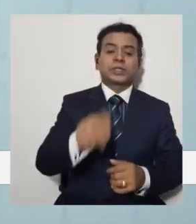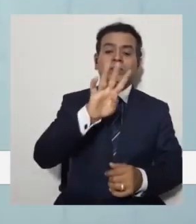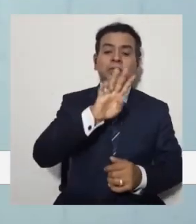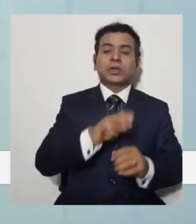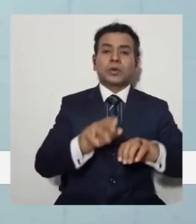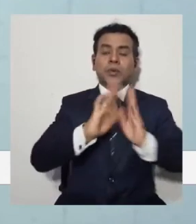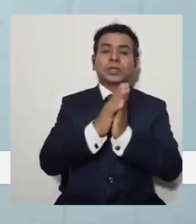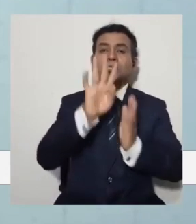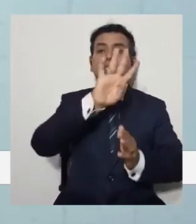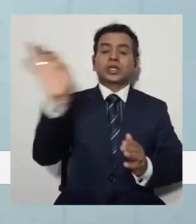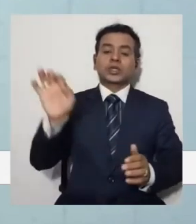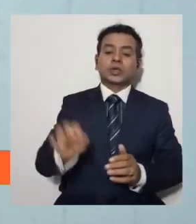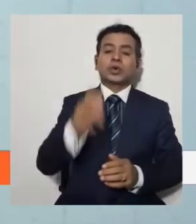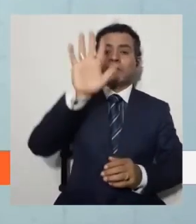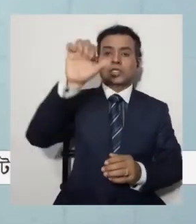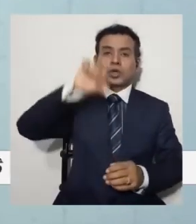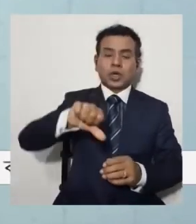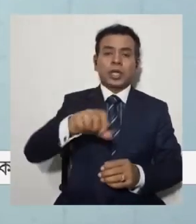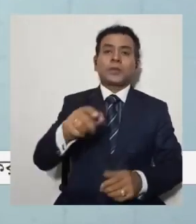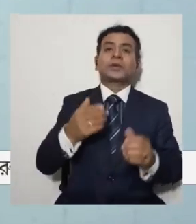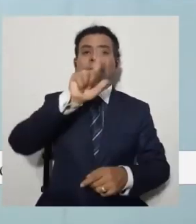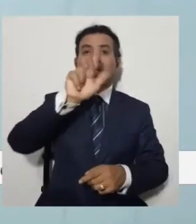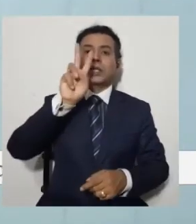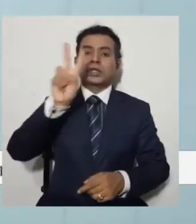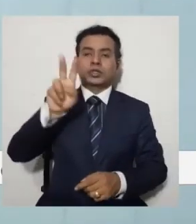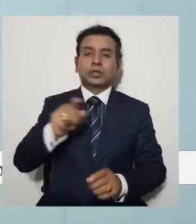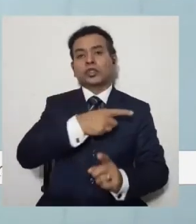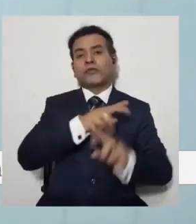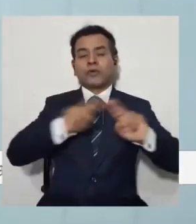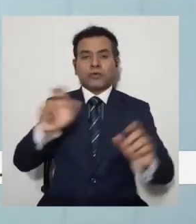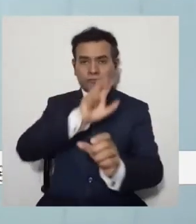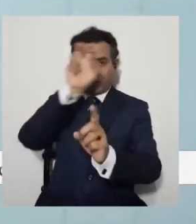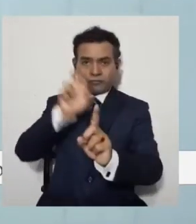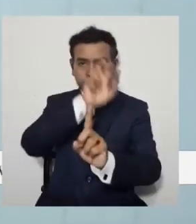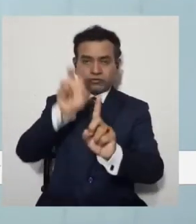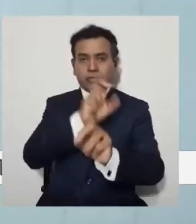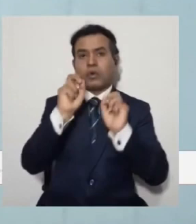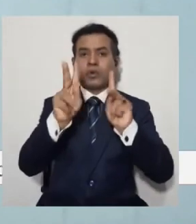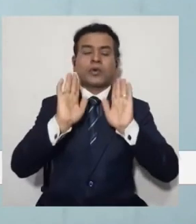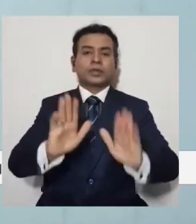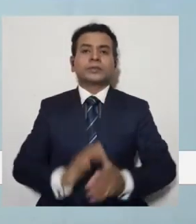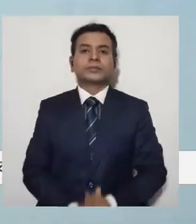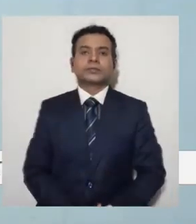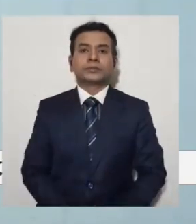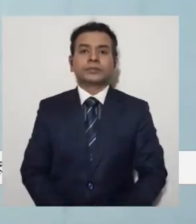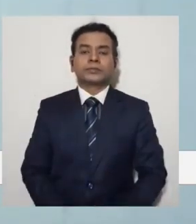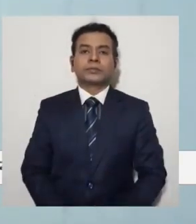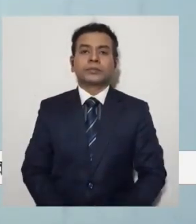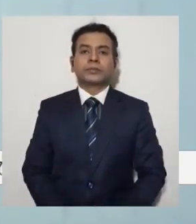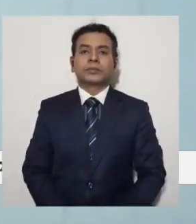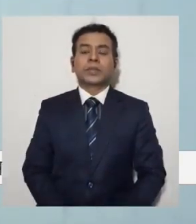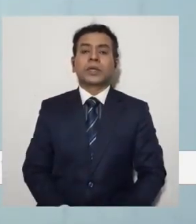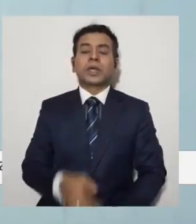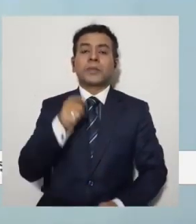সমুদ্র বন্দরে 72 জনকে স্ক্রিনিং করা হয়েছে। আমাদের গাইডলাইন অনেকদিন ধরে আমরা দেখাচ্ছিলাম যে আমাদের